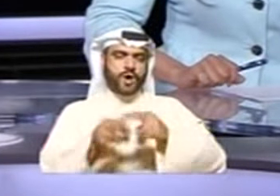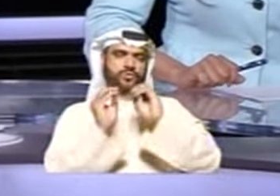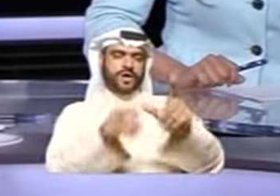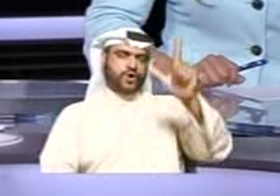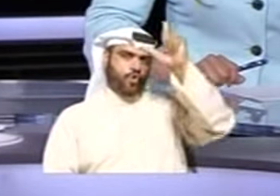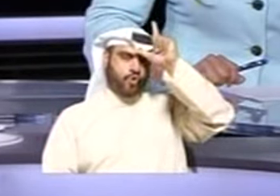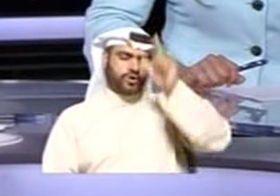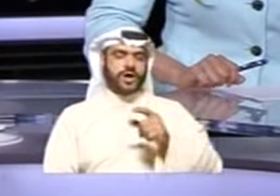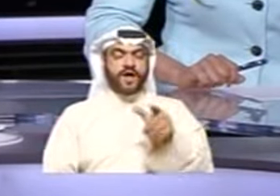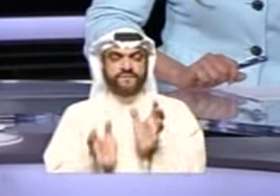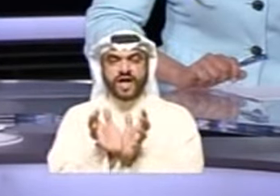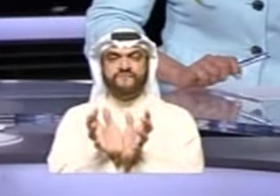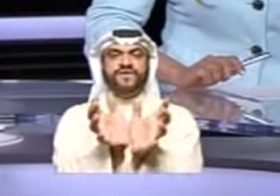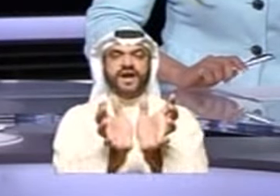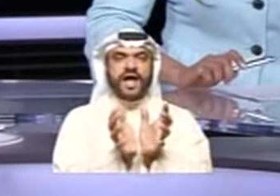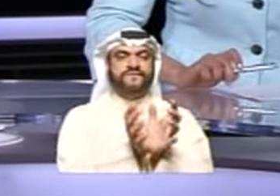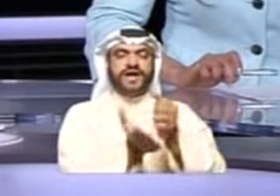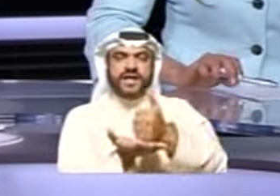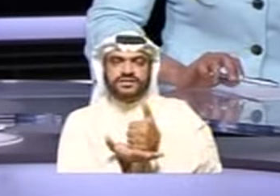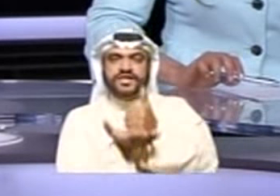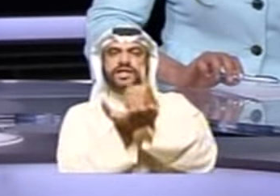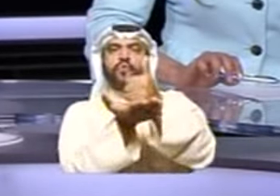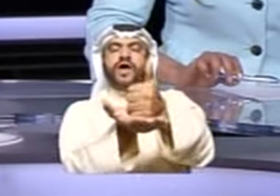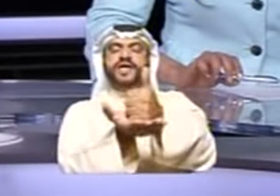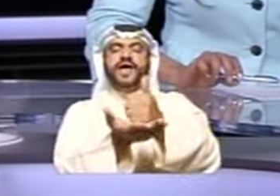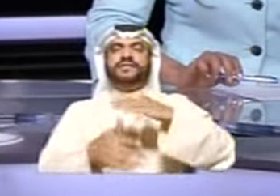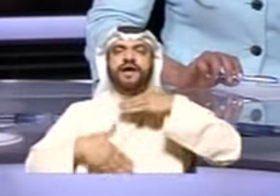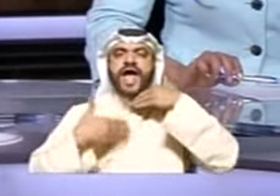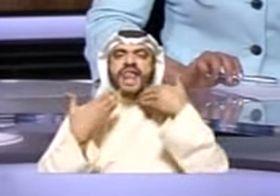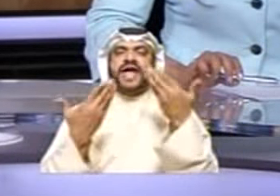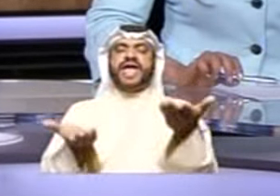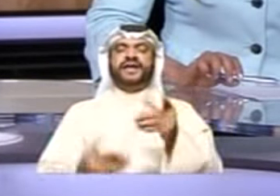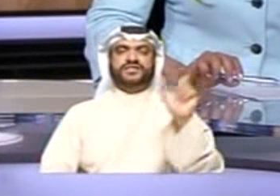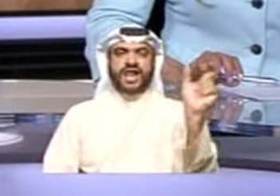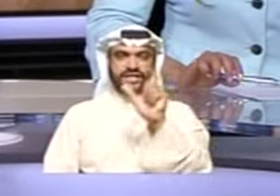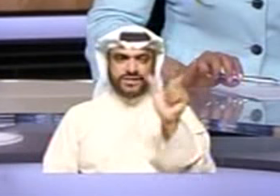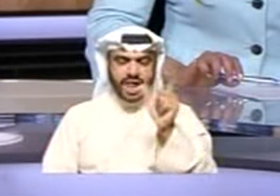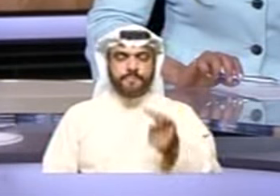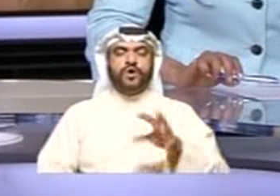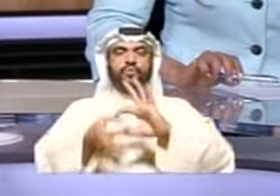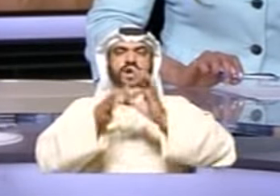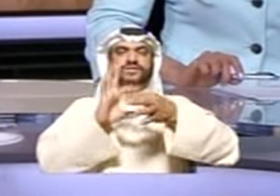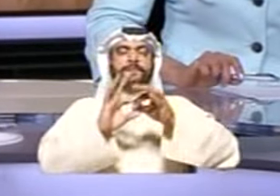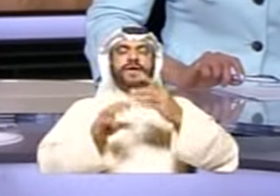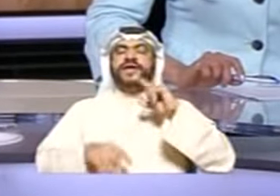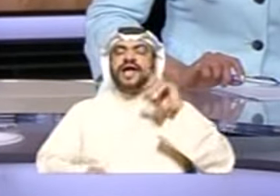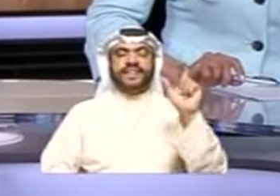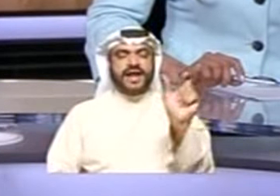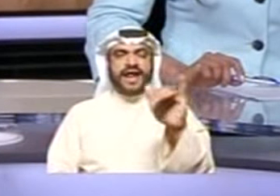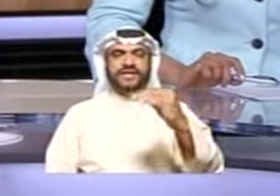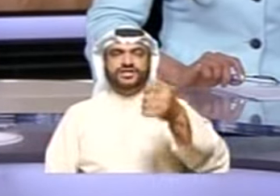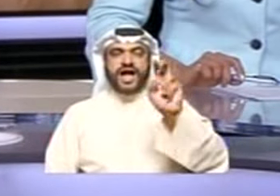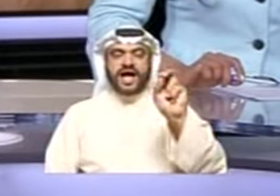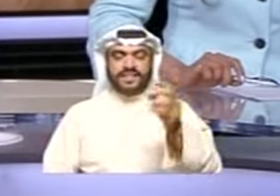تطوعية كويتية تتمثل في الهيئة الخيرية الإسلامية العالمية وجمعية النجاة بإطلاق حملة